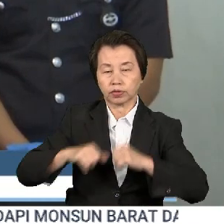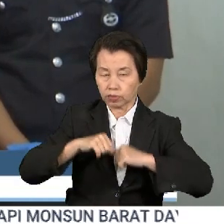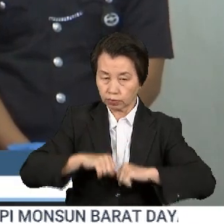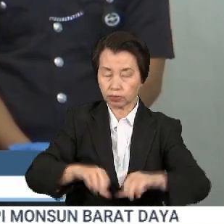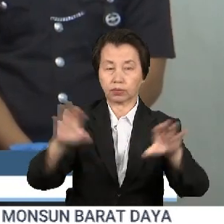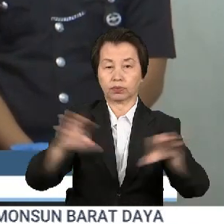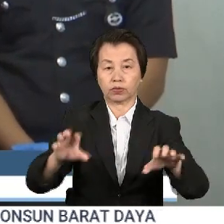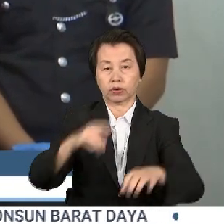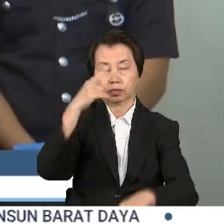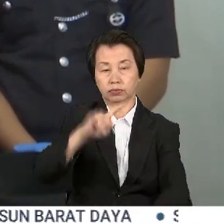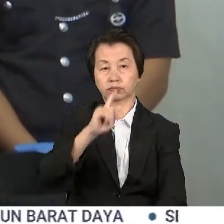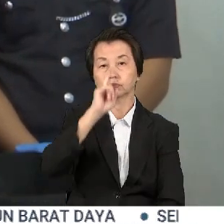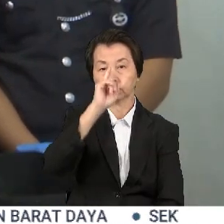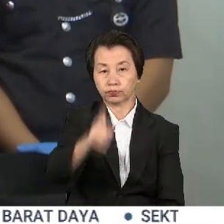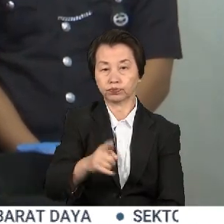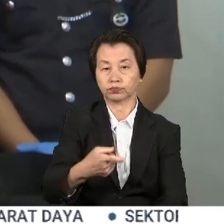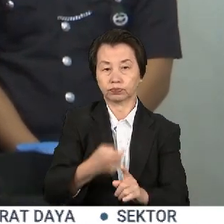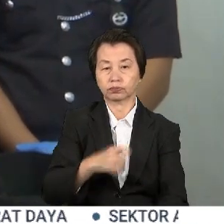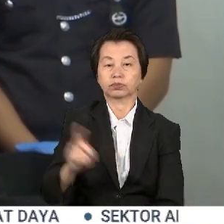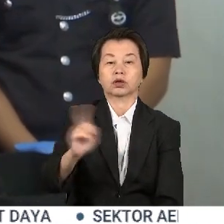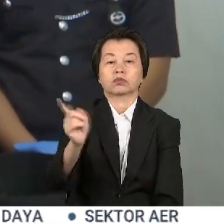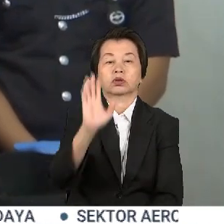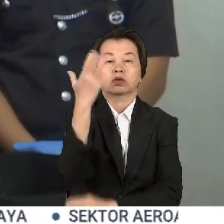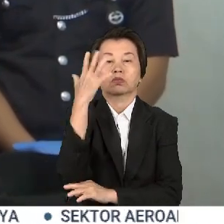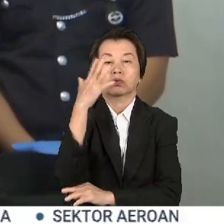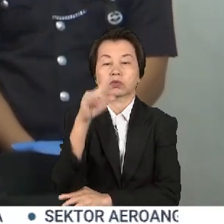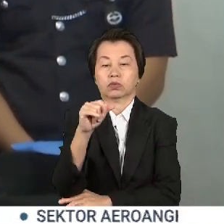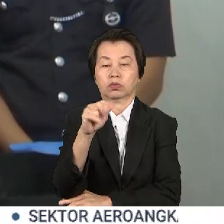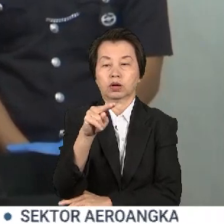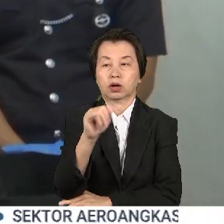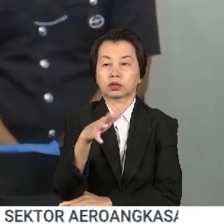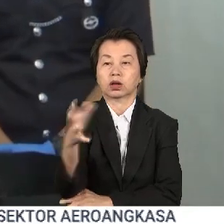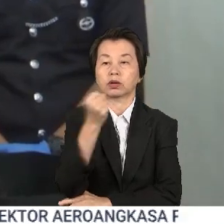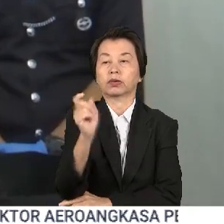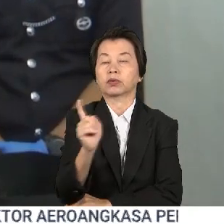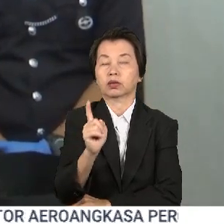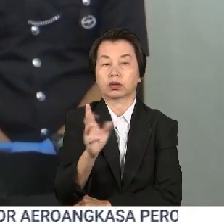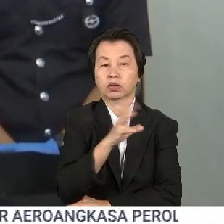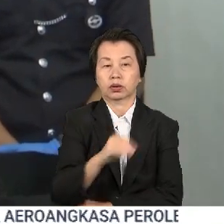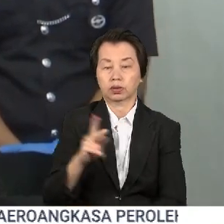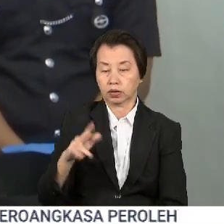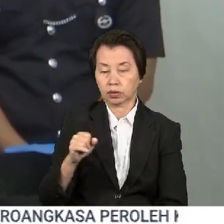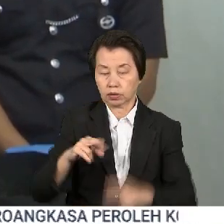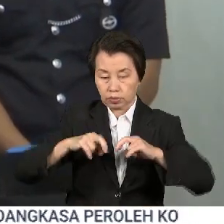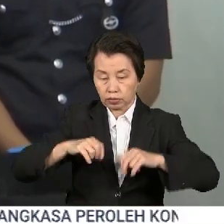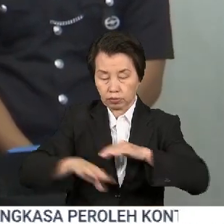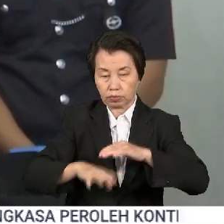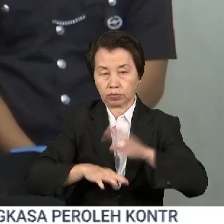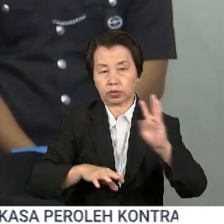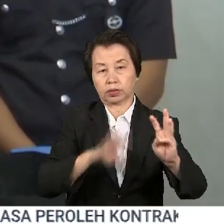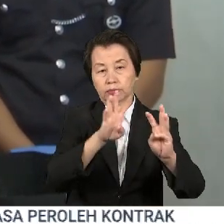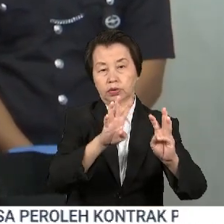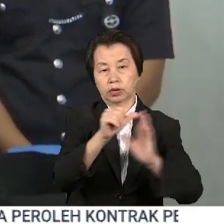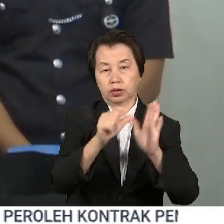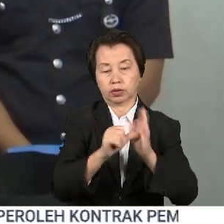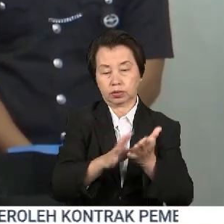dijalankan untuk memastikan daripada mana pokok ganja tersebut diperolehi oleh suspek. Kes disiasat di bawah Seksyen 6B Akta